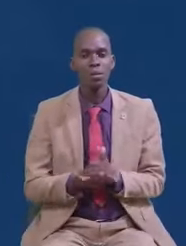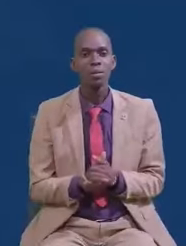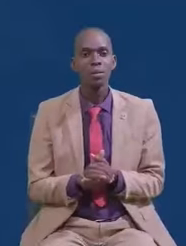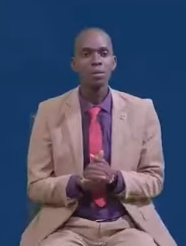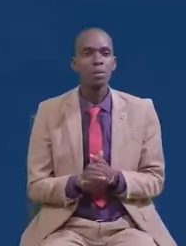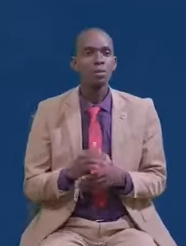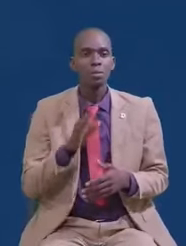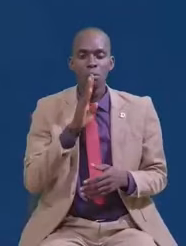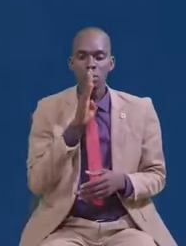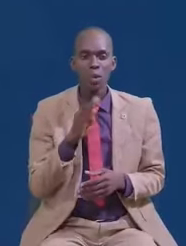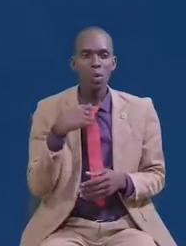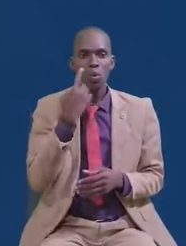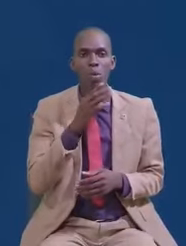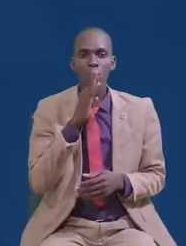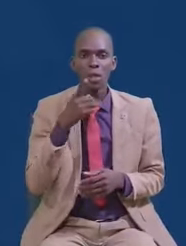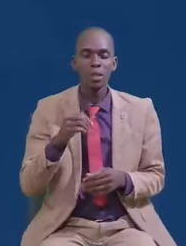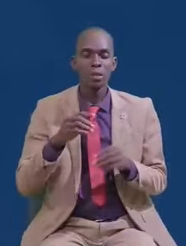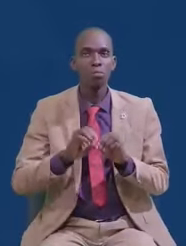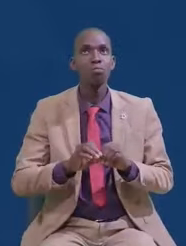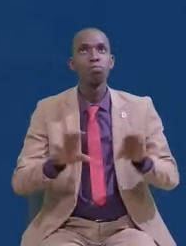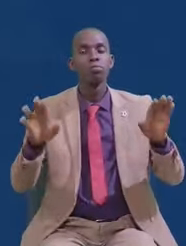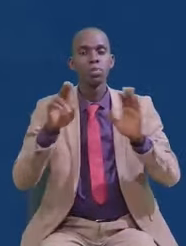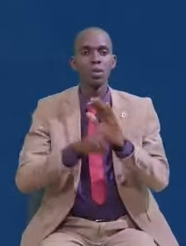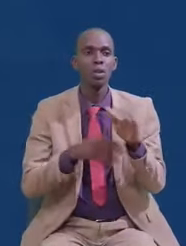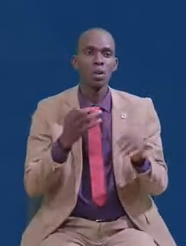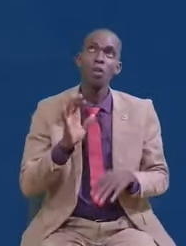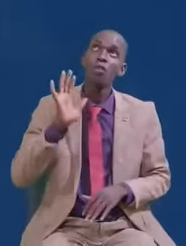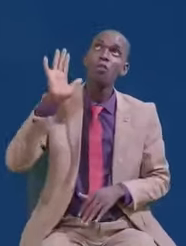Et qui étant le reflet de sa gloire